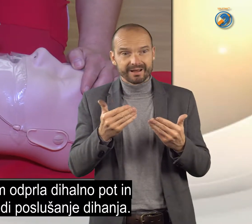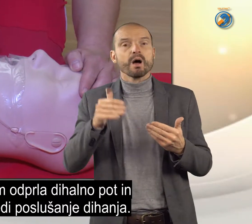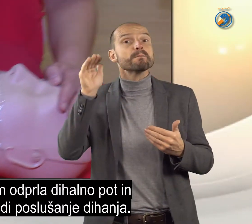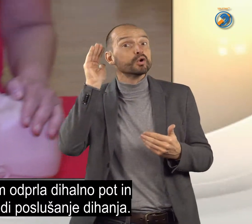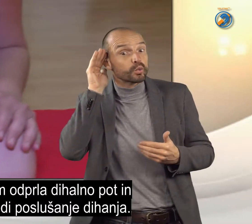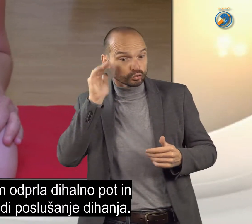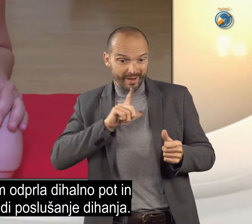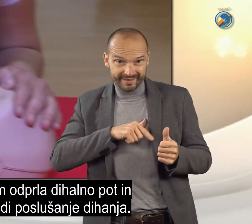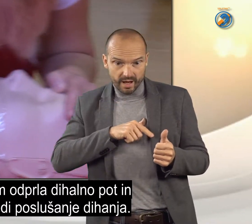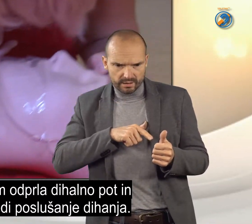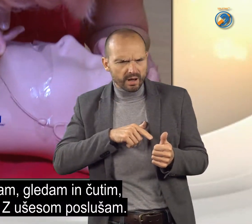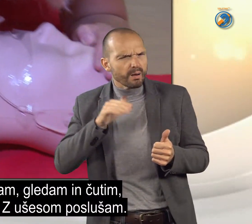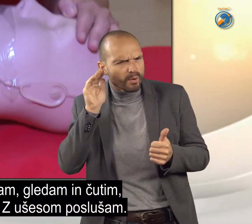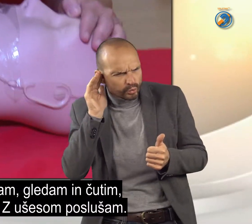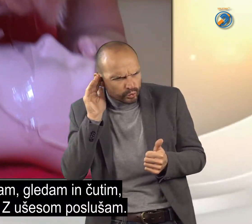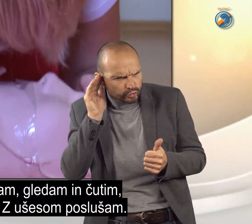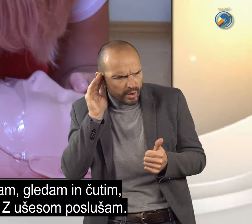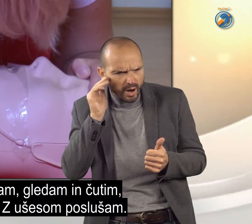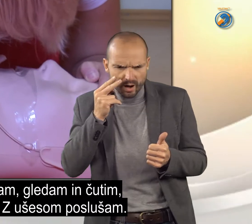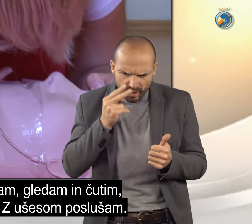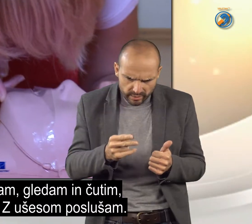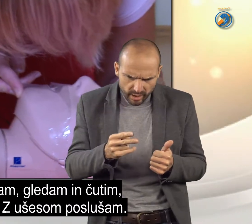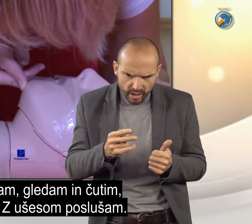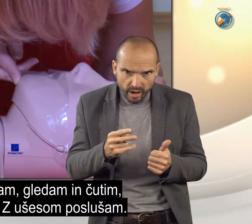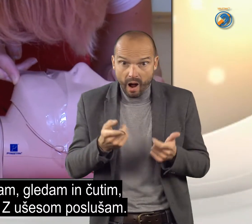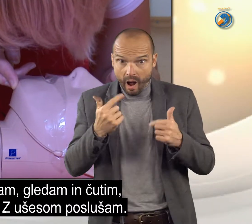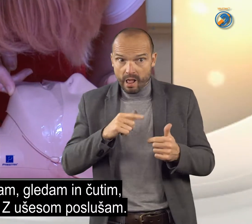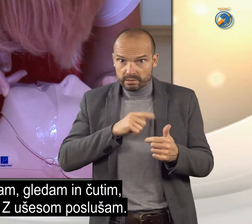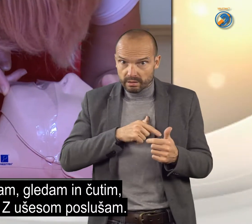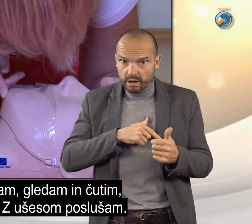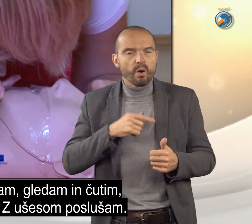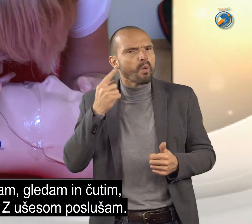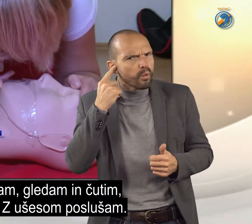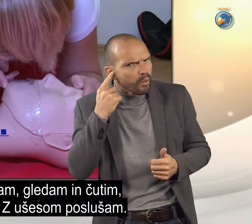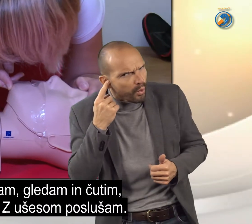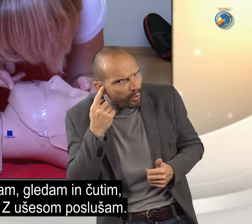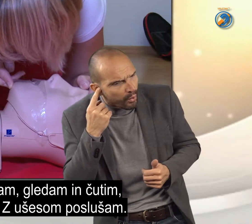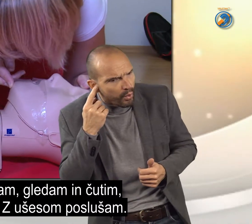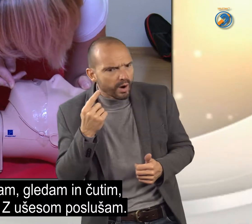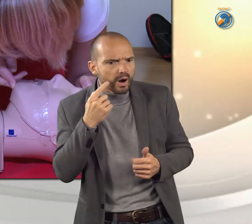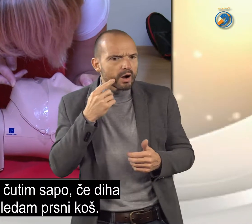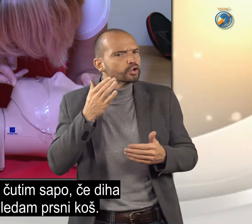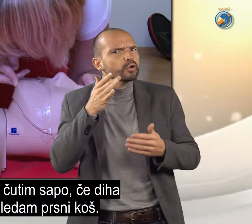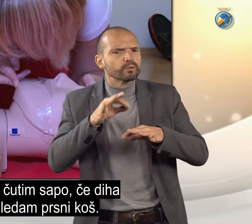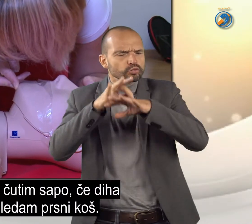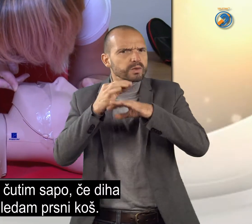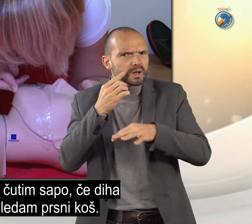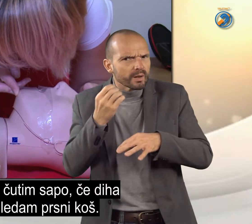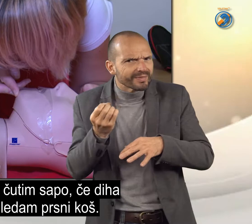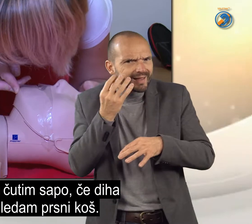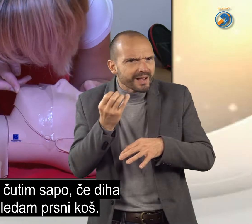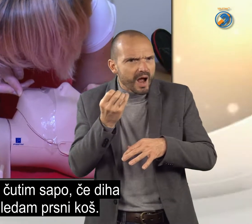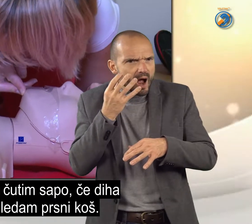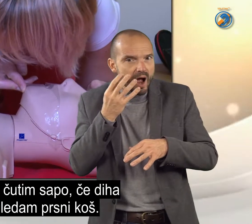sledi poslušanje dihanja. Poslušam, gledam in čutim, če diha. Z ušesom poslušam, na licu čutim sapo,